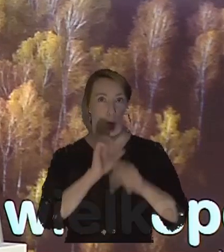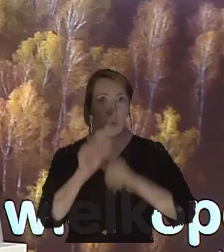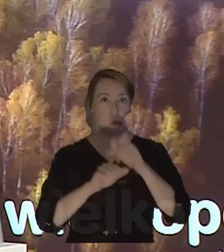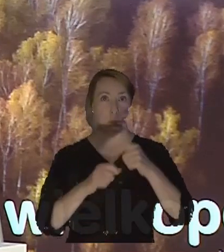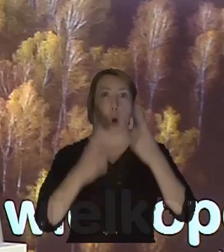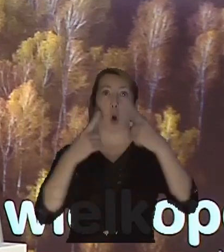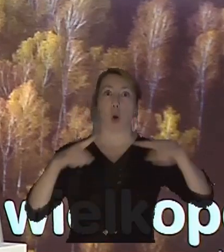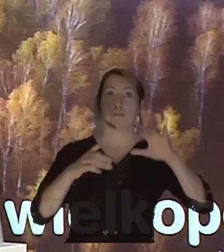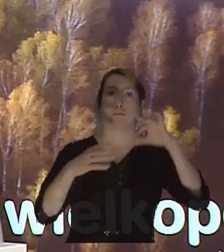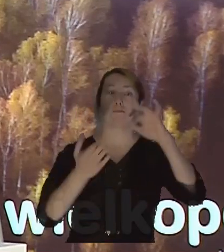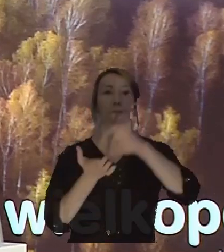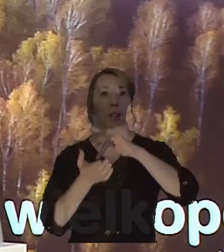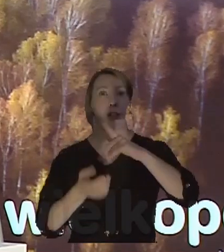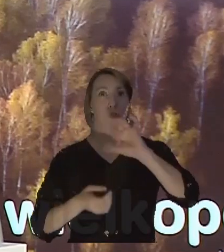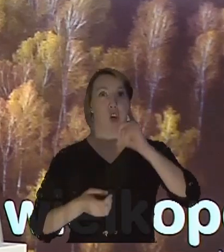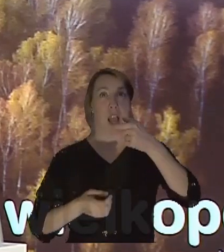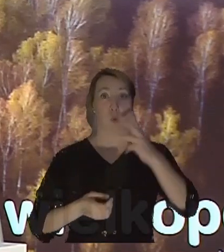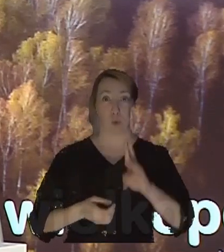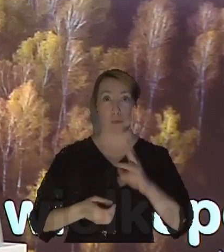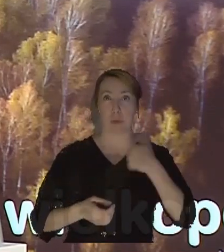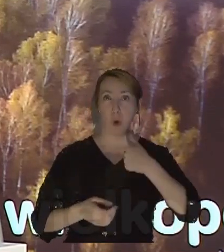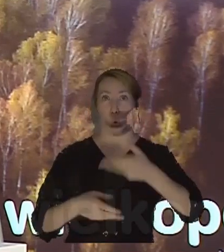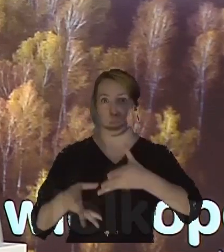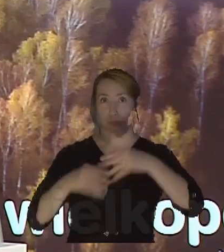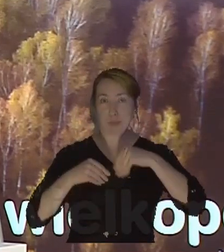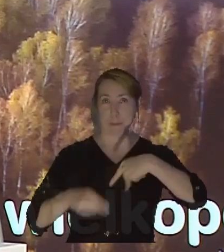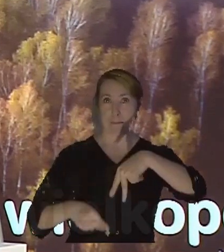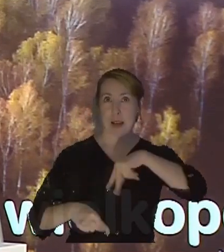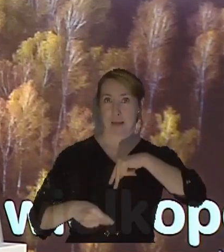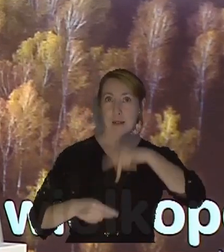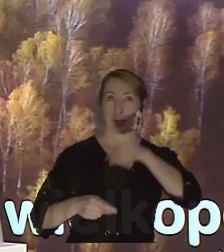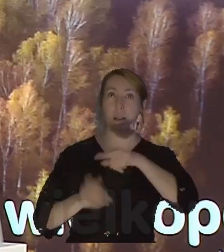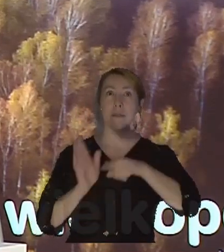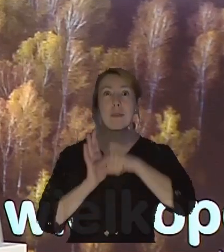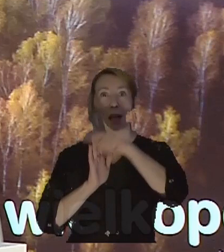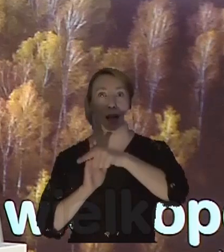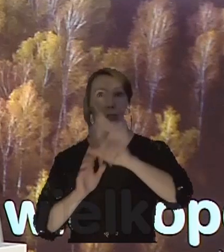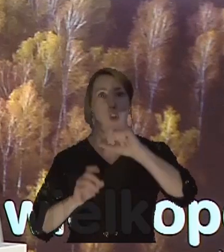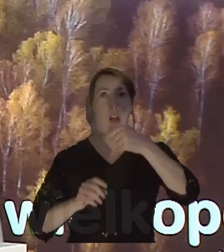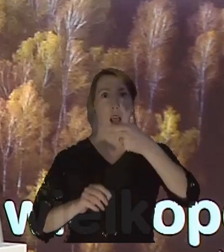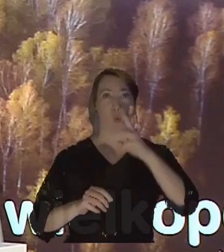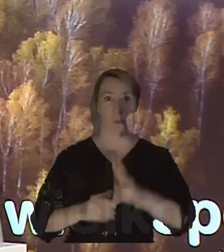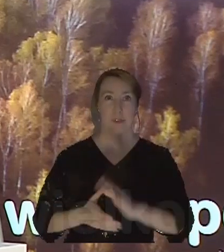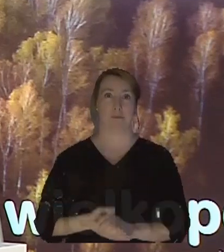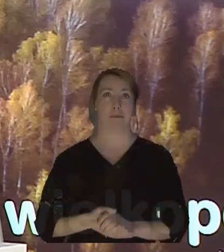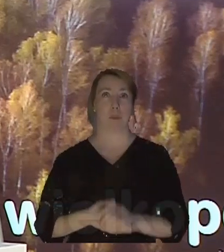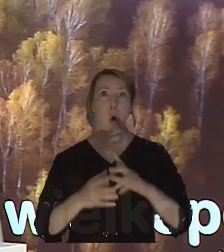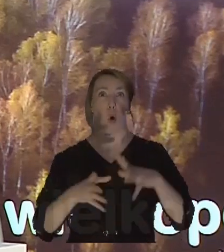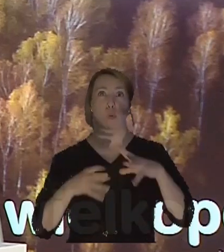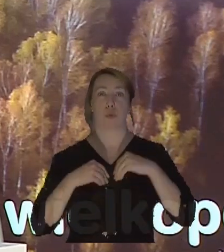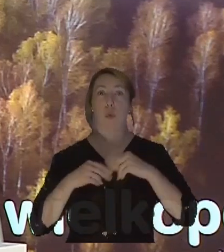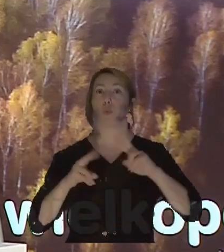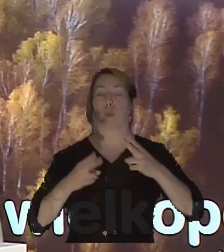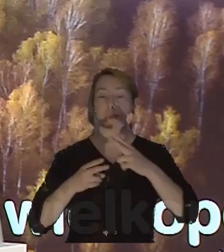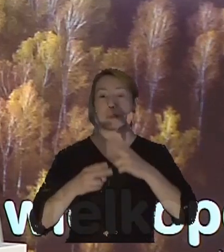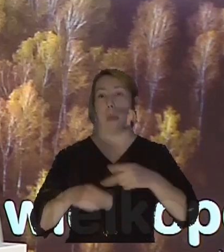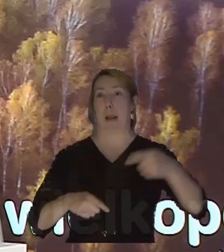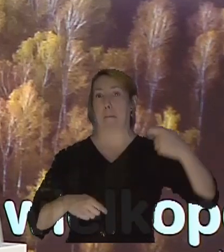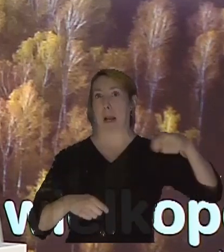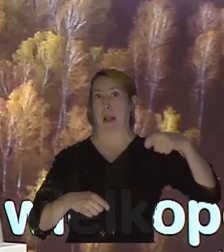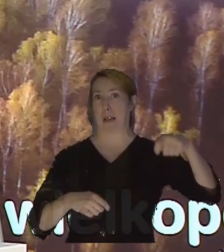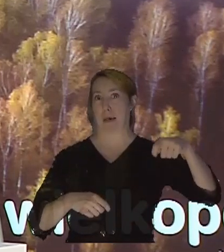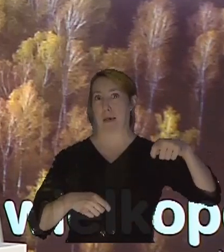koncertu w Ciechanowie został odznaczony medalem za zasługi dla Ciechanowa, który otrzymał z rąk